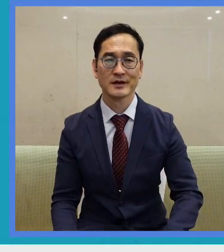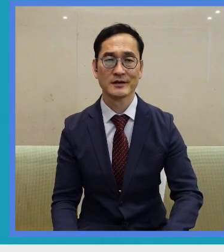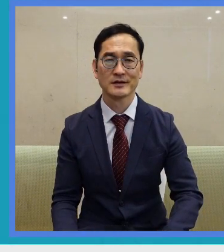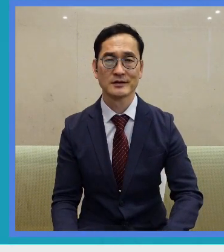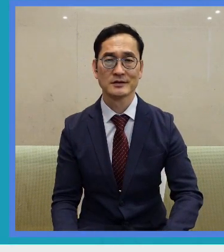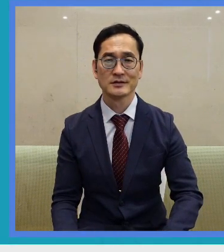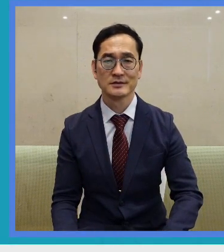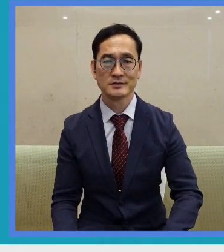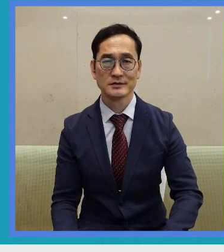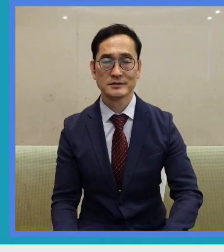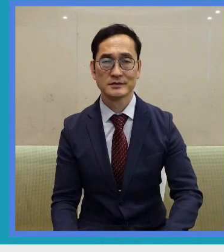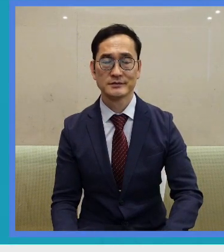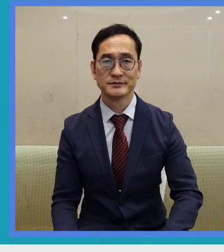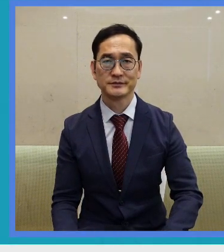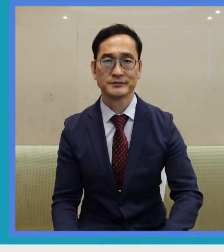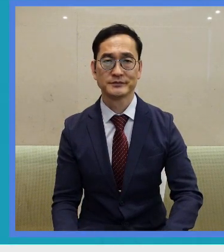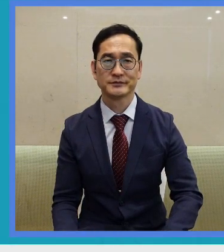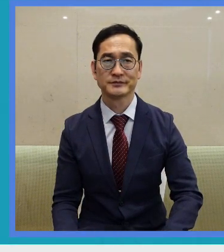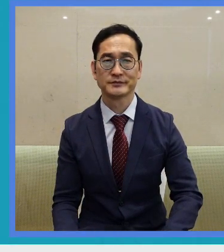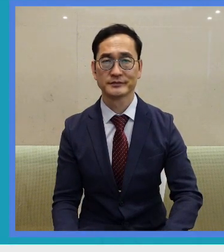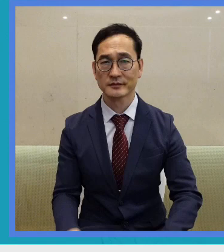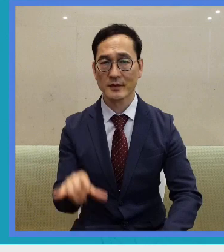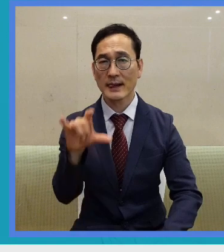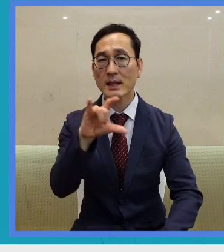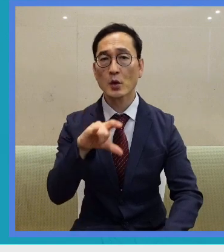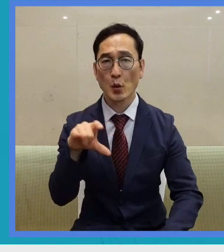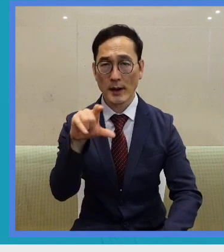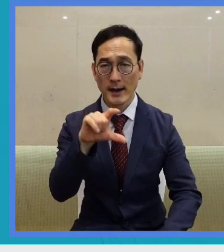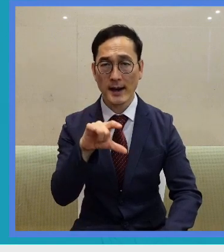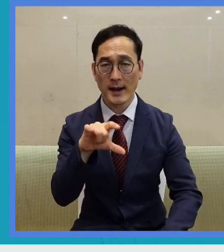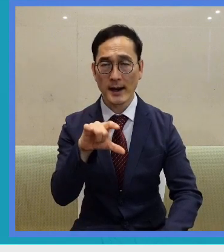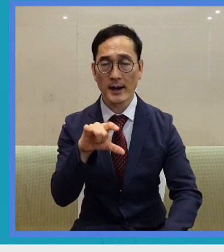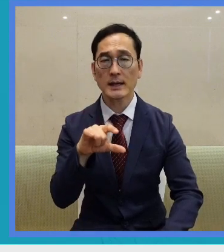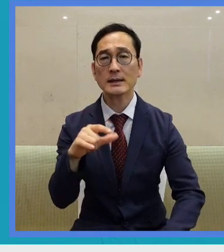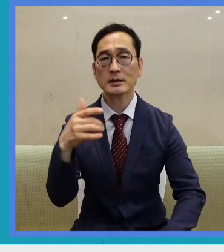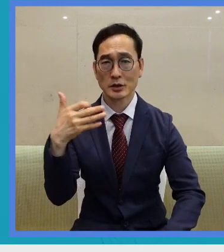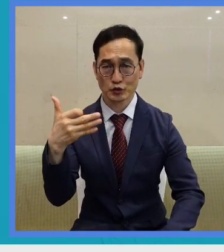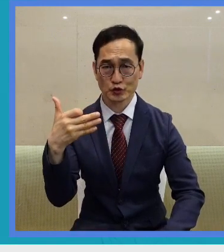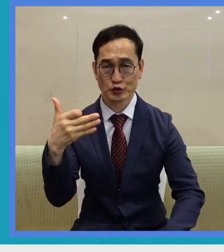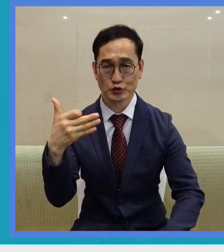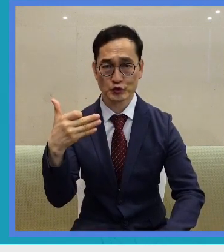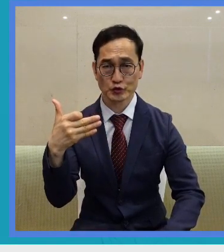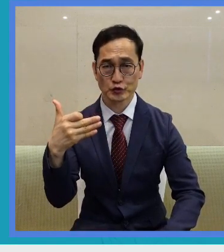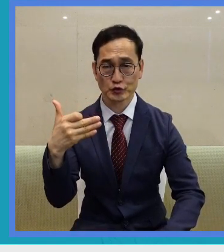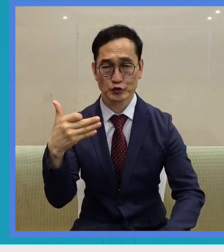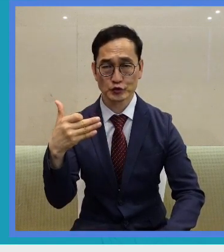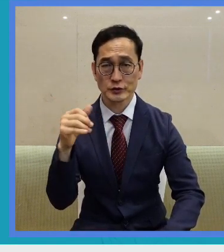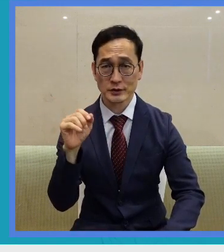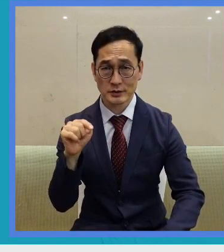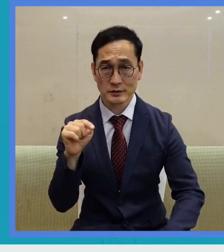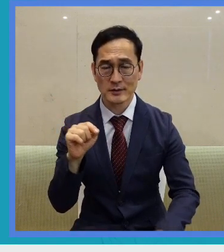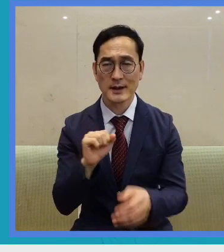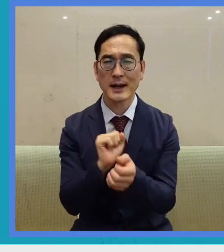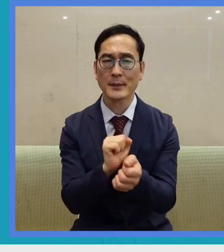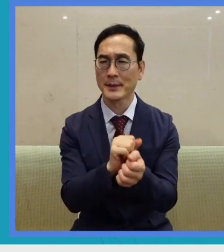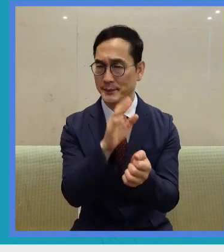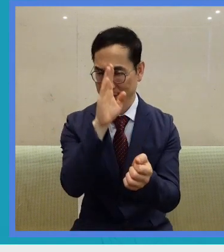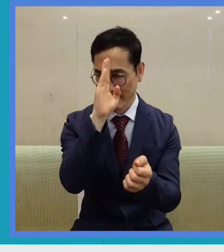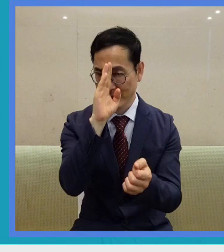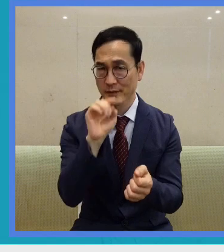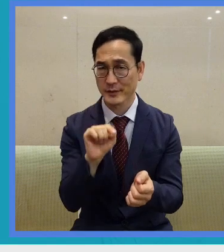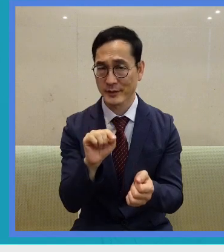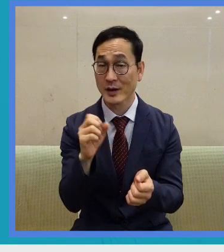이미 많은 분들이 잘 아실 것 같습니다. 코로나19라고 하는 것은 사실은 굉장히 큰 감염병의 문제이기도 하지만